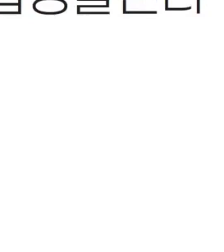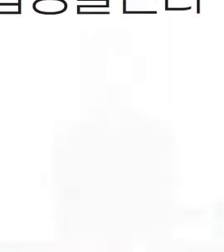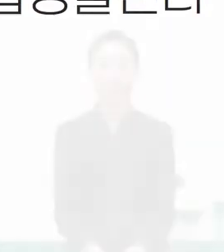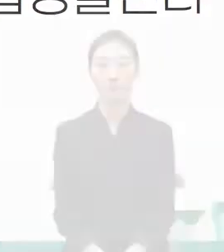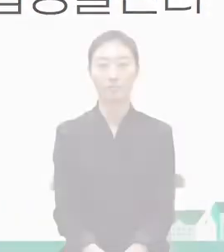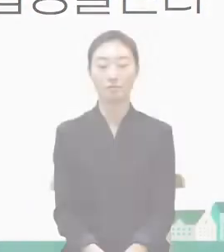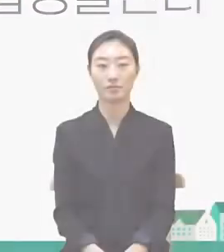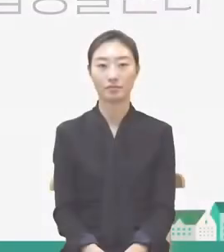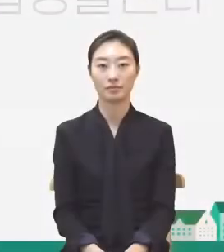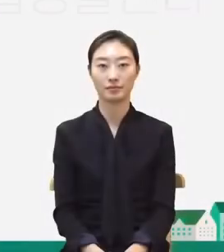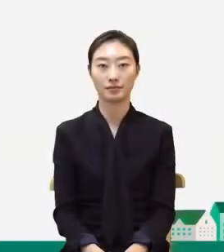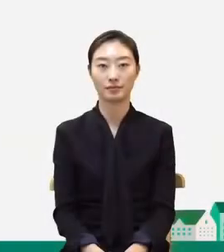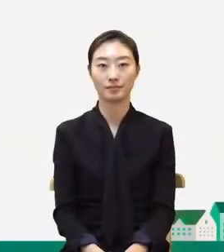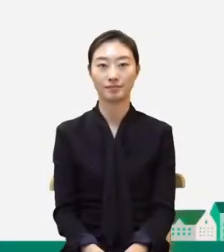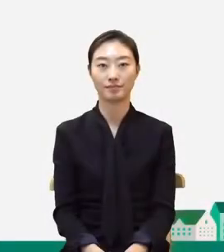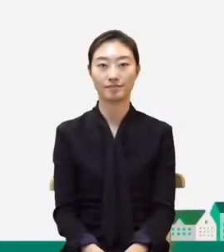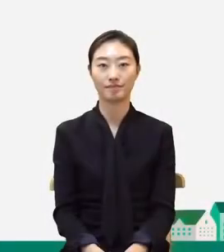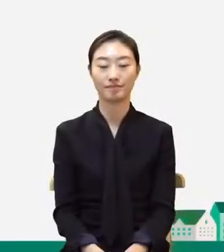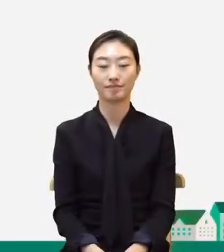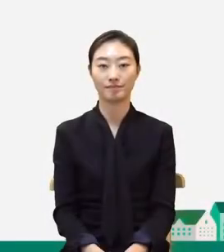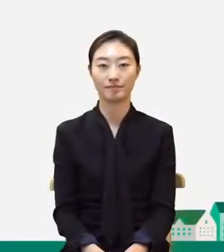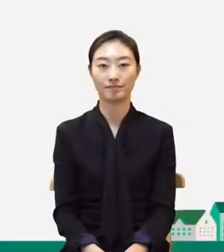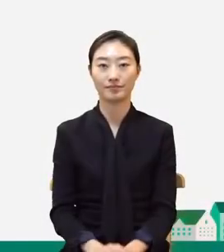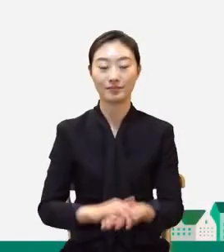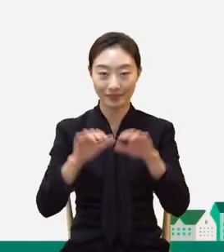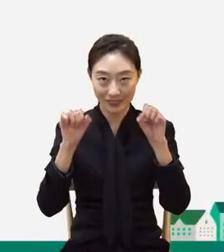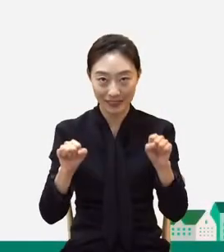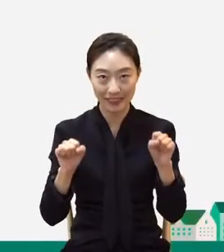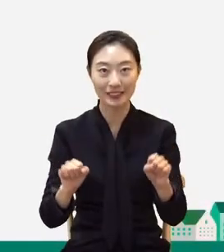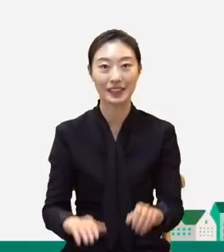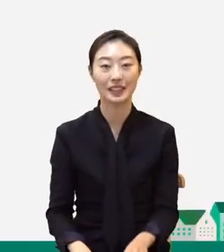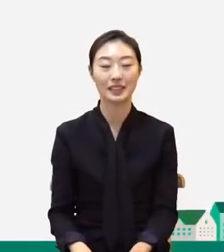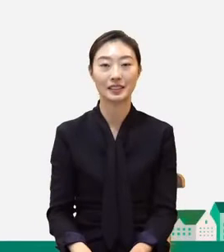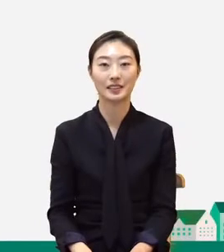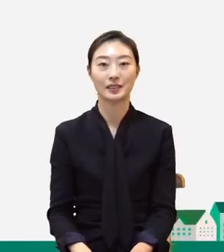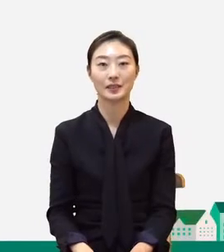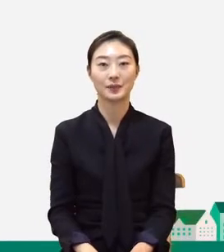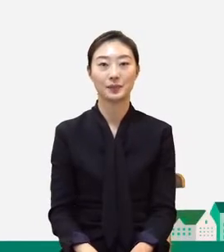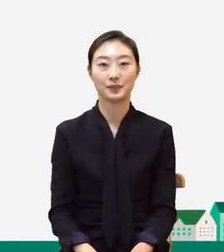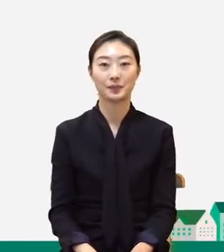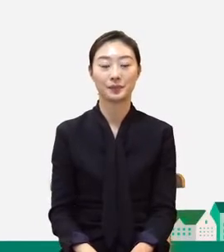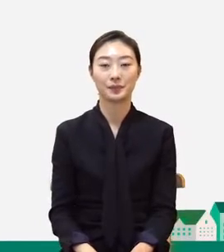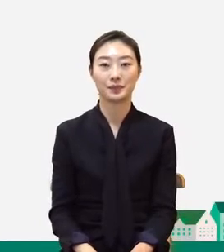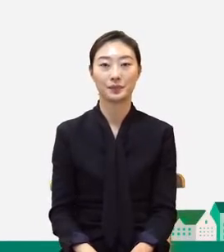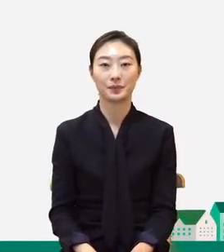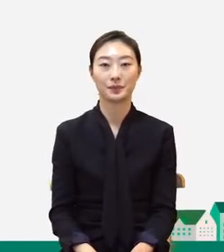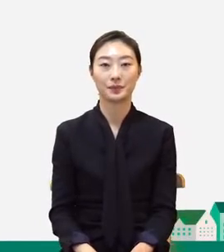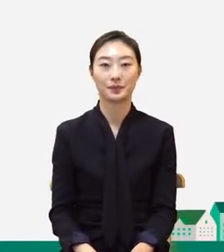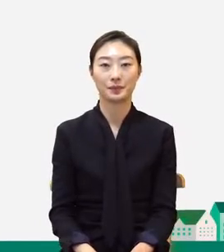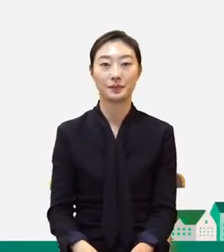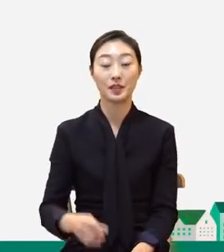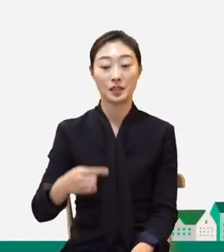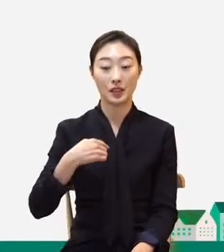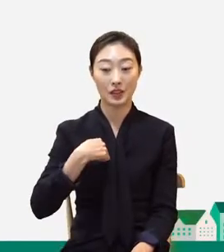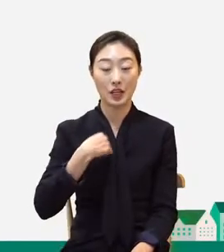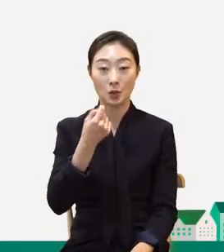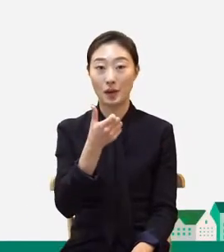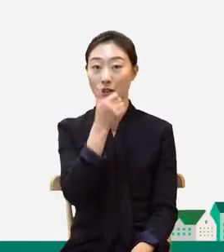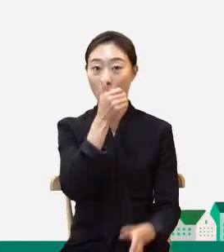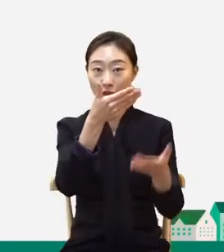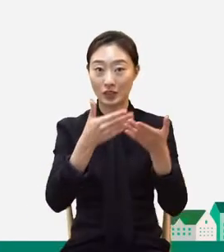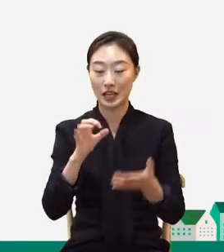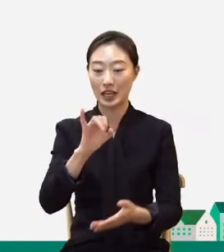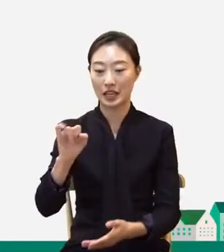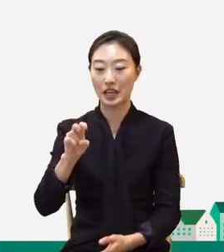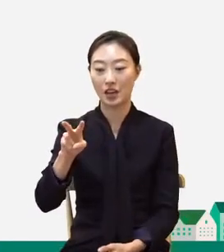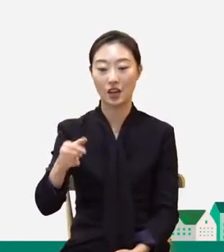주십시오. 네, 안녕하세요. 저는 소개받은 이연이라고 합니다. 네, 혹시